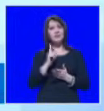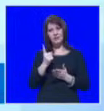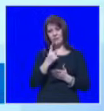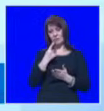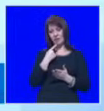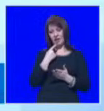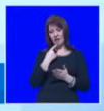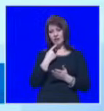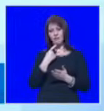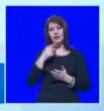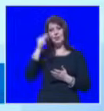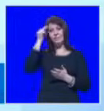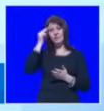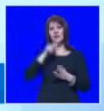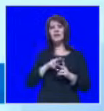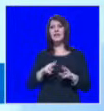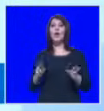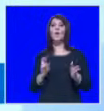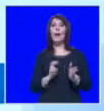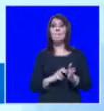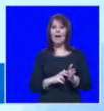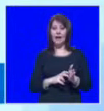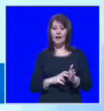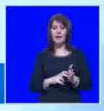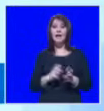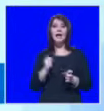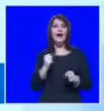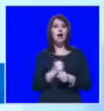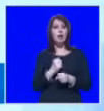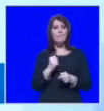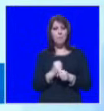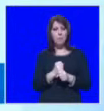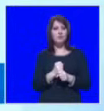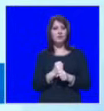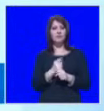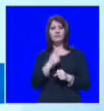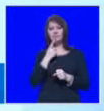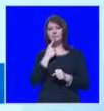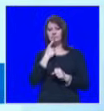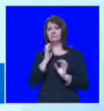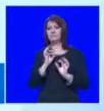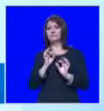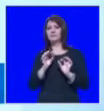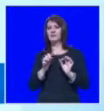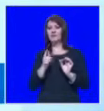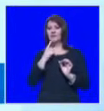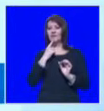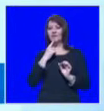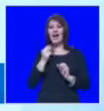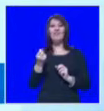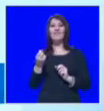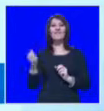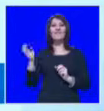че Българската народна банка, работейки в формата на валутен